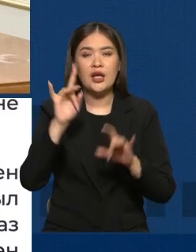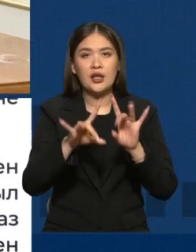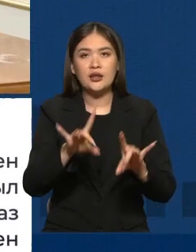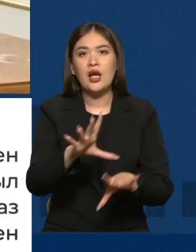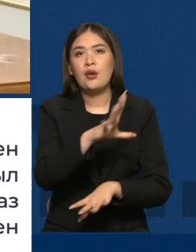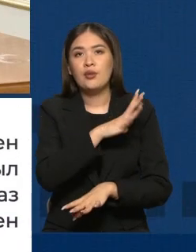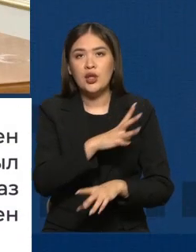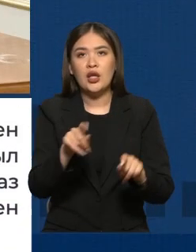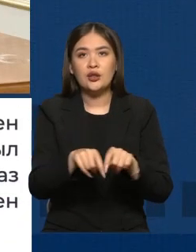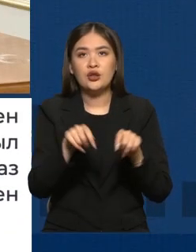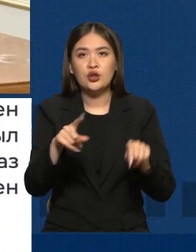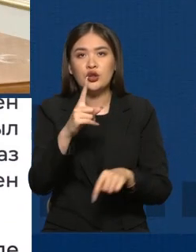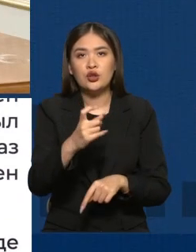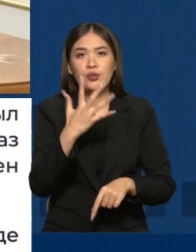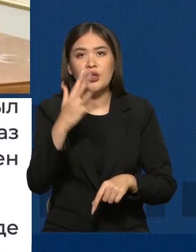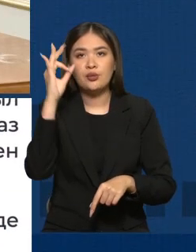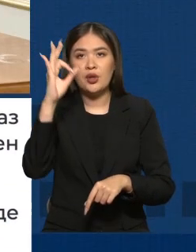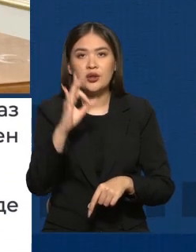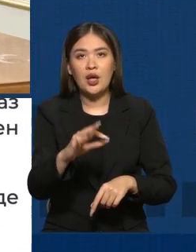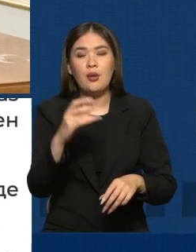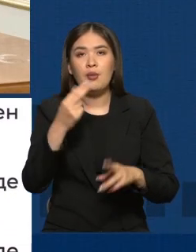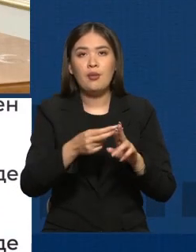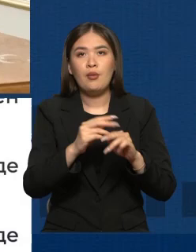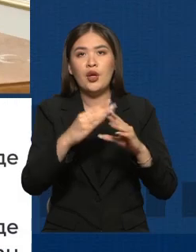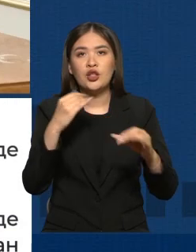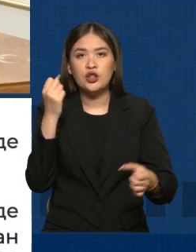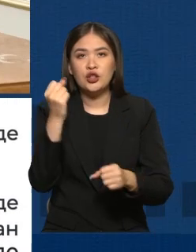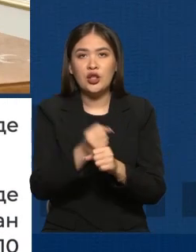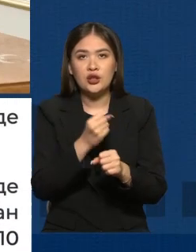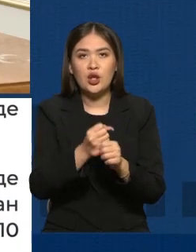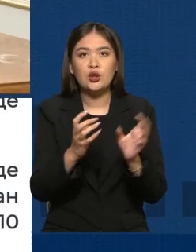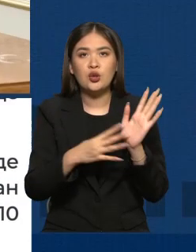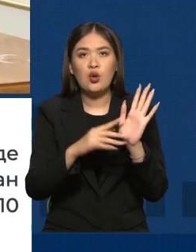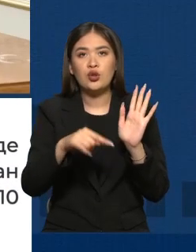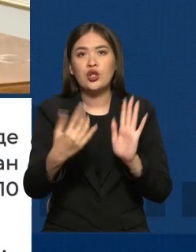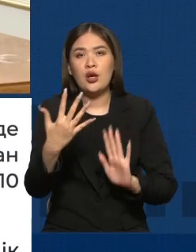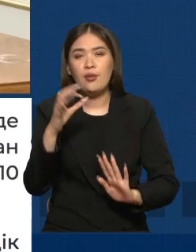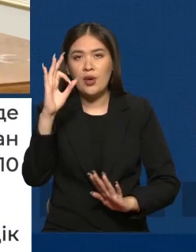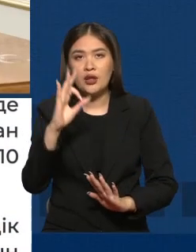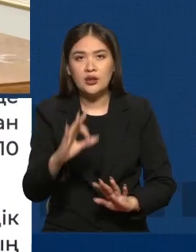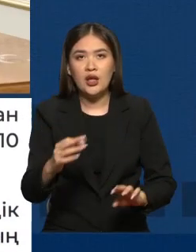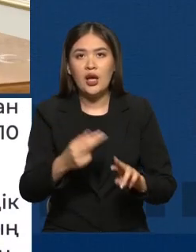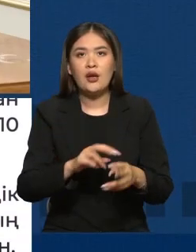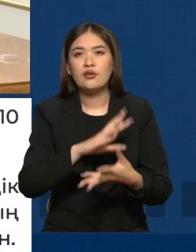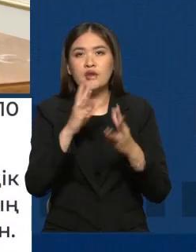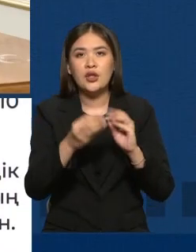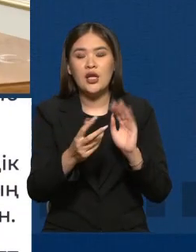өңдеу өнеркәсібі 101%-ға, машина жасау 9,5%-ға, ал тау-кен және металлургия